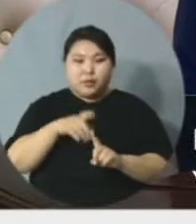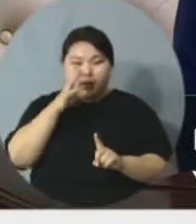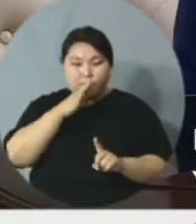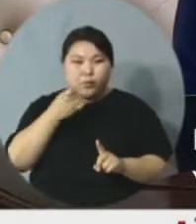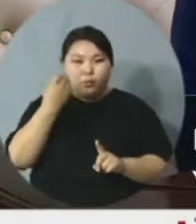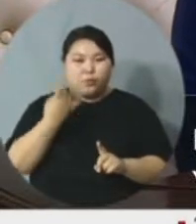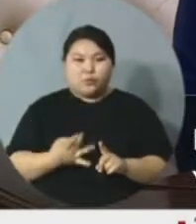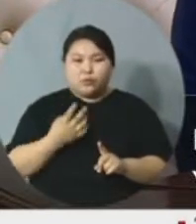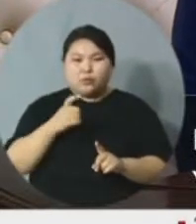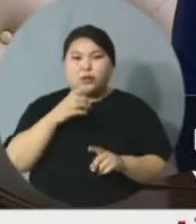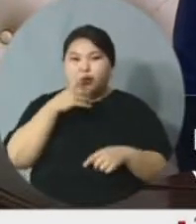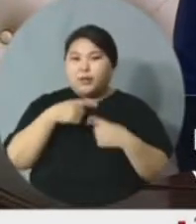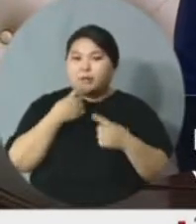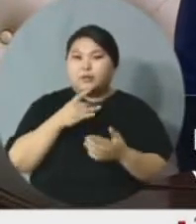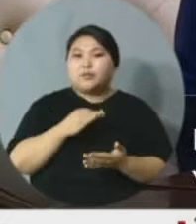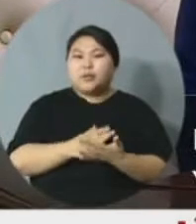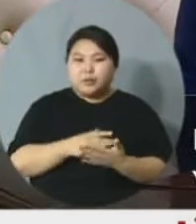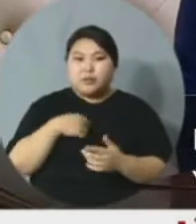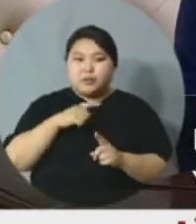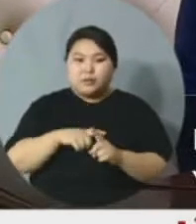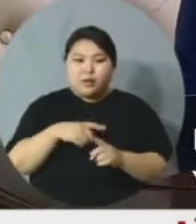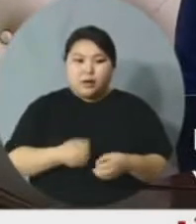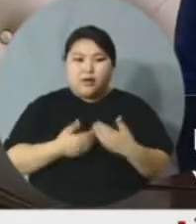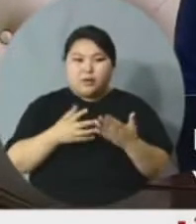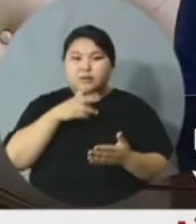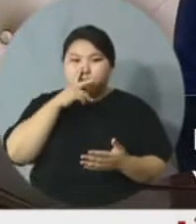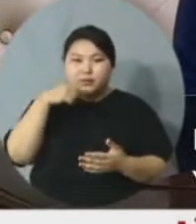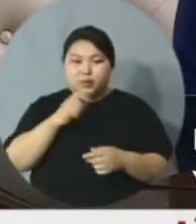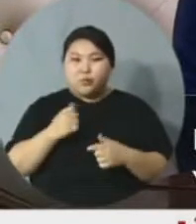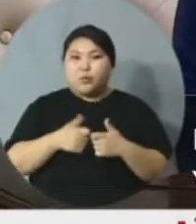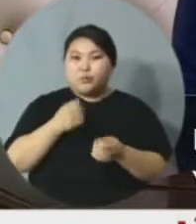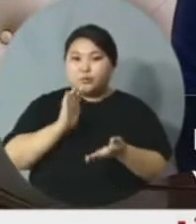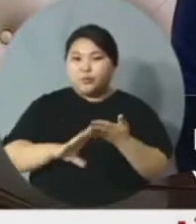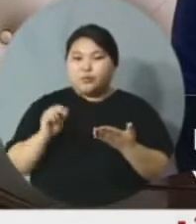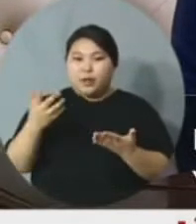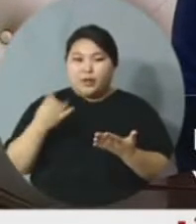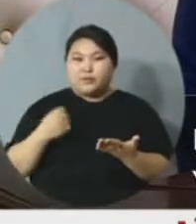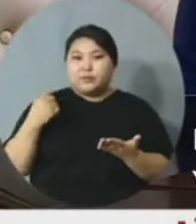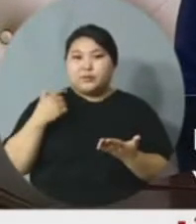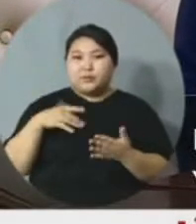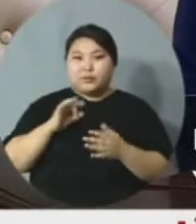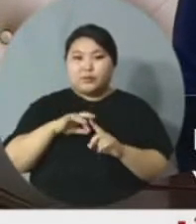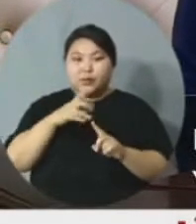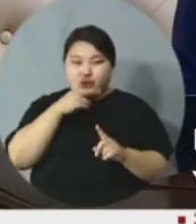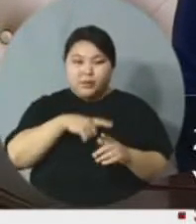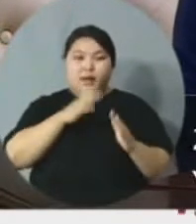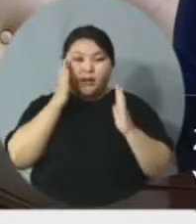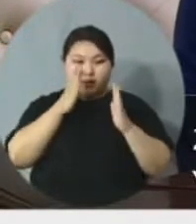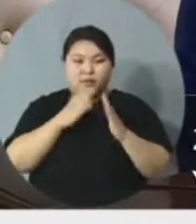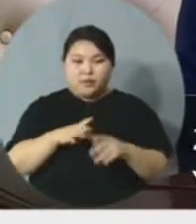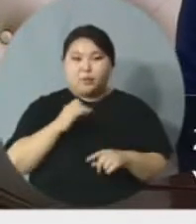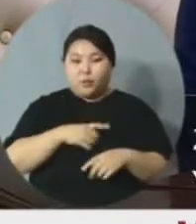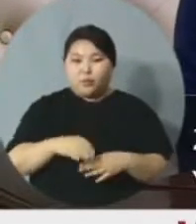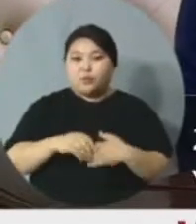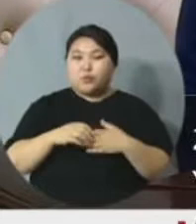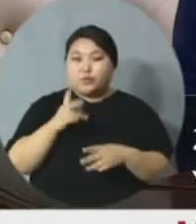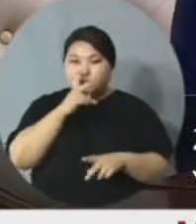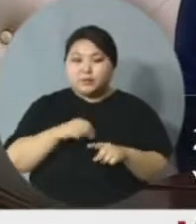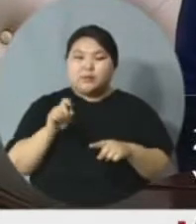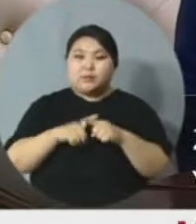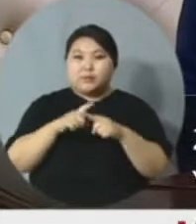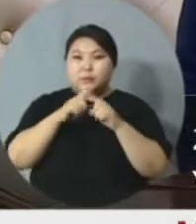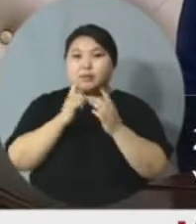нэлийн одоо хуцаар ярьж байгаа юм дээр нэг дагсан цалин хөлсний холдоо авах чадвар одоо хандаач. Дээрээс нь бодитор